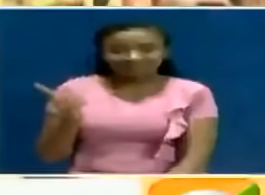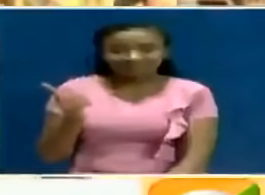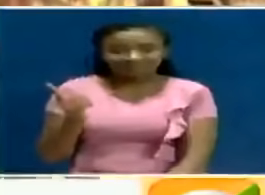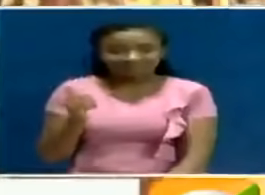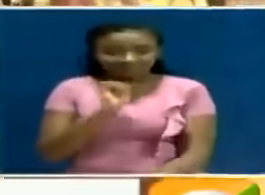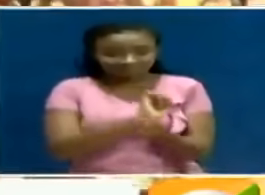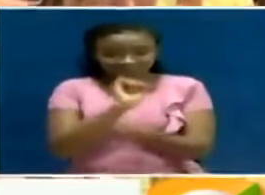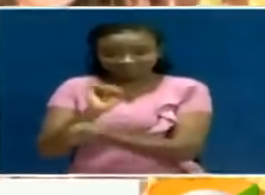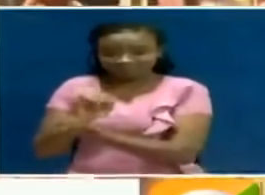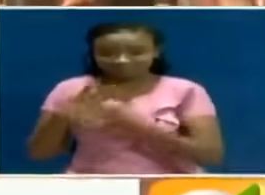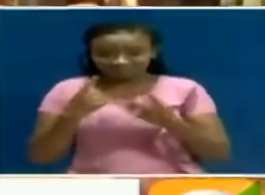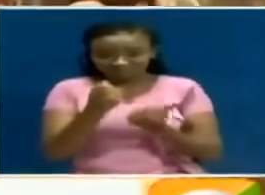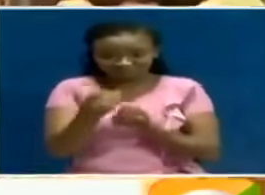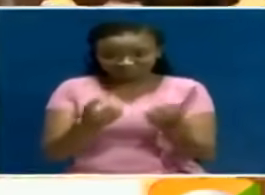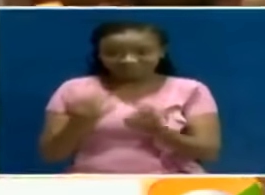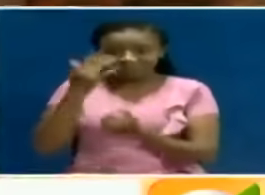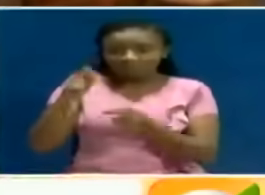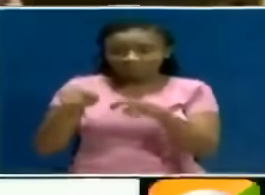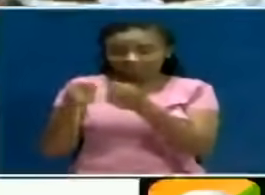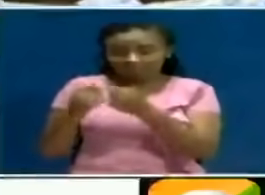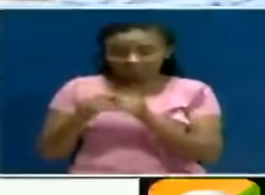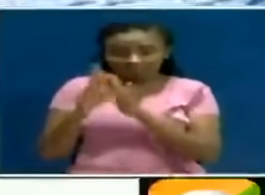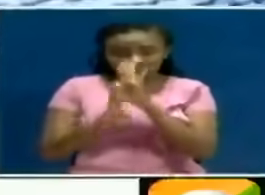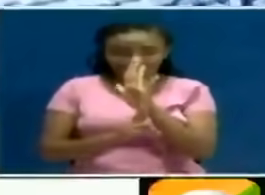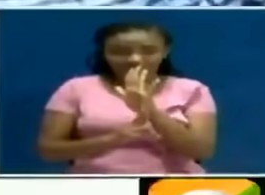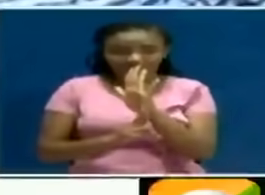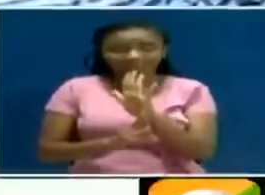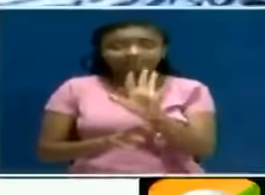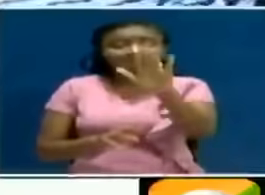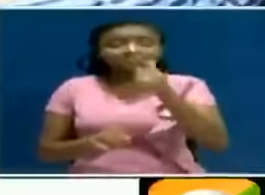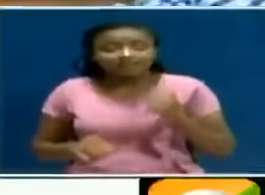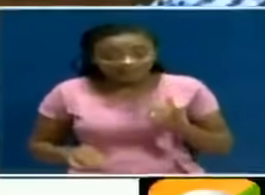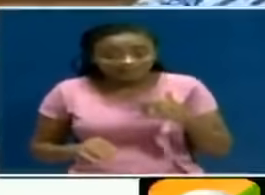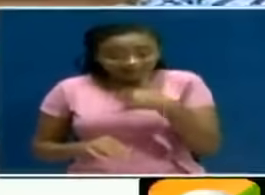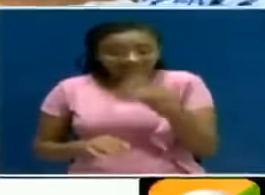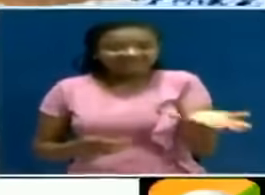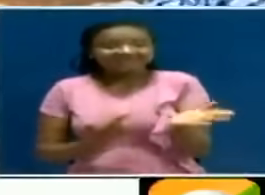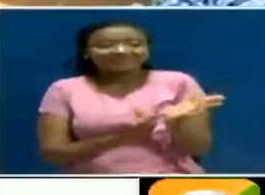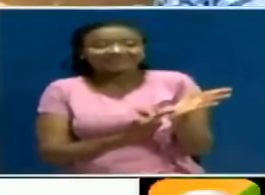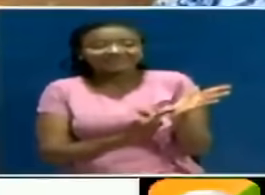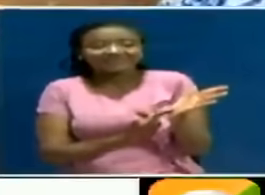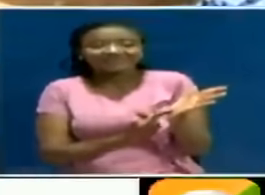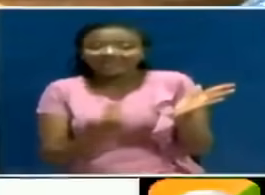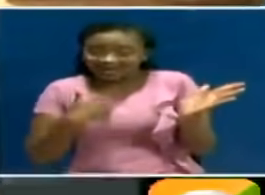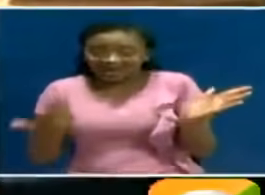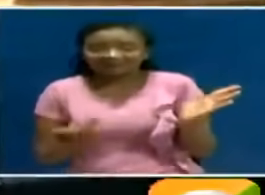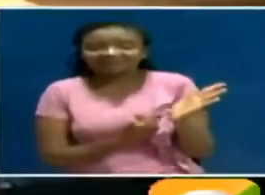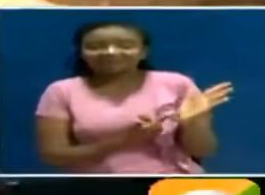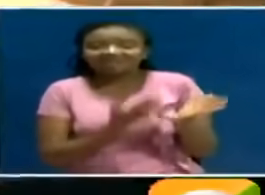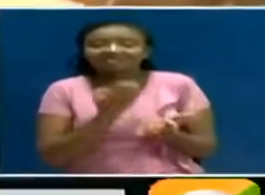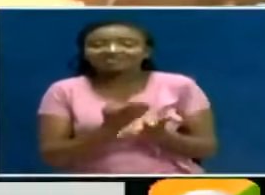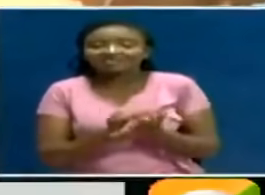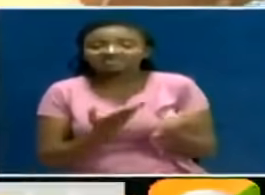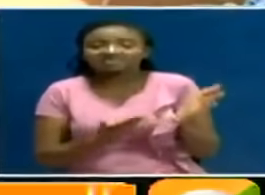kadhaa waliokiuka sheria za uchaguzi huo. My friend, I have voted here. Mimi mwenyewe na wameshikwa